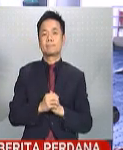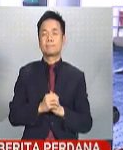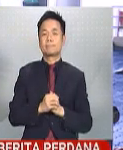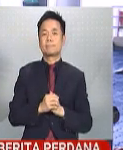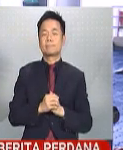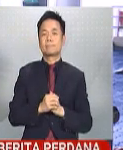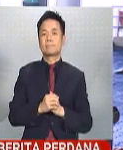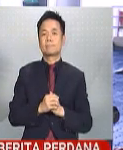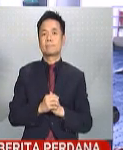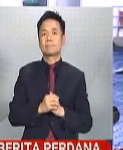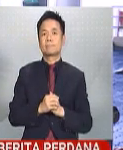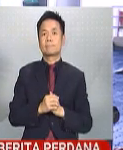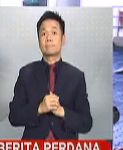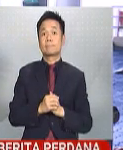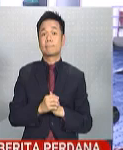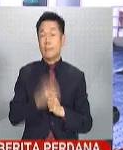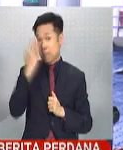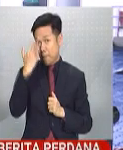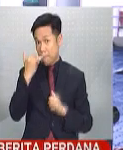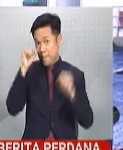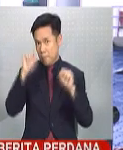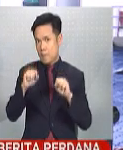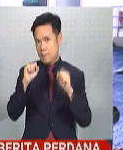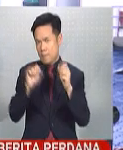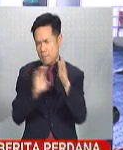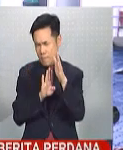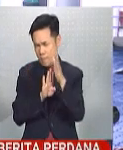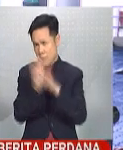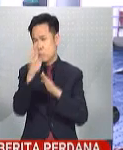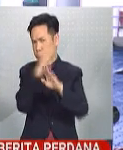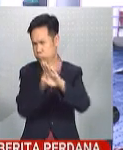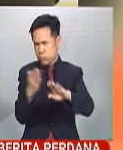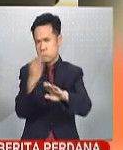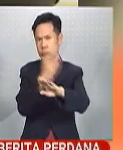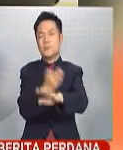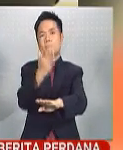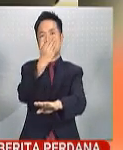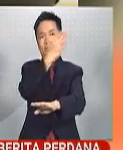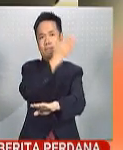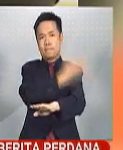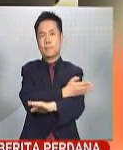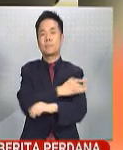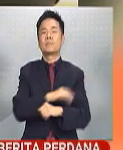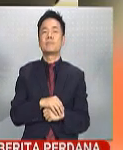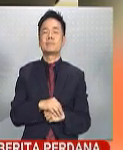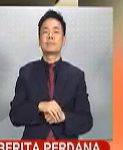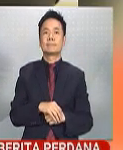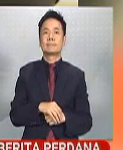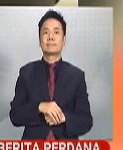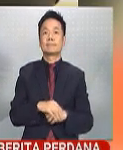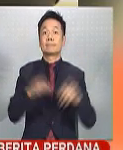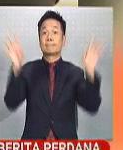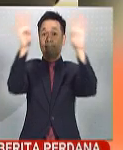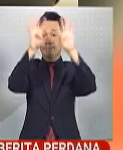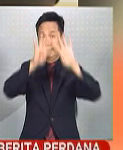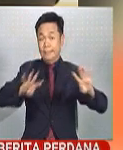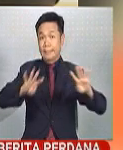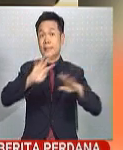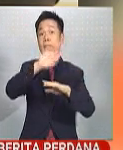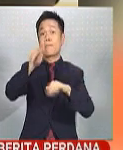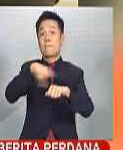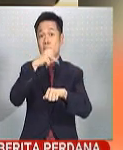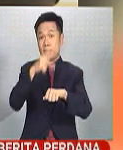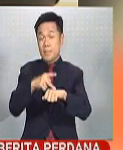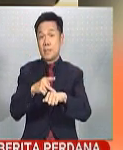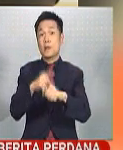mendapatkan pencapaian lebih baik daripada sekarang ini. Pada aksi sukan C tahun lalu di Filipina,